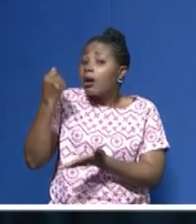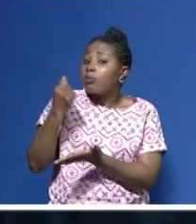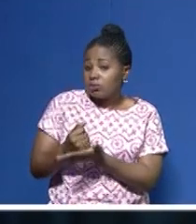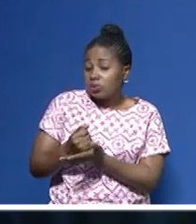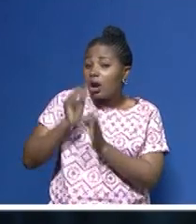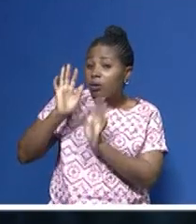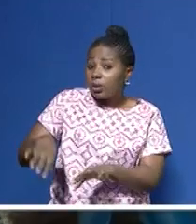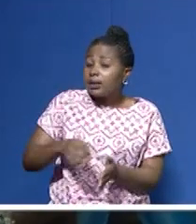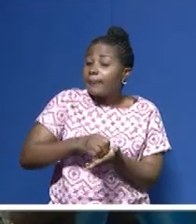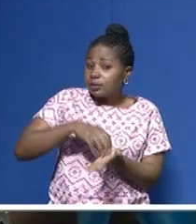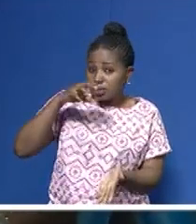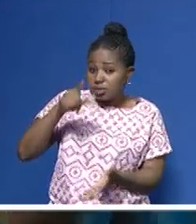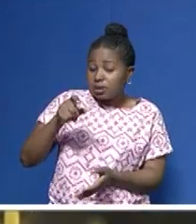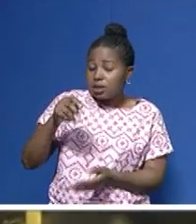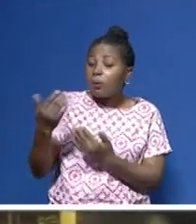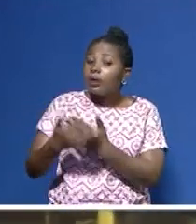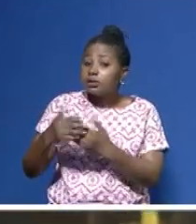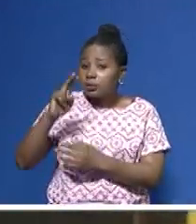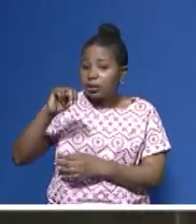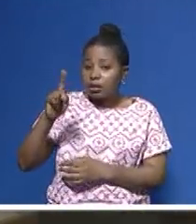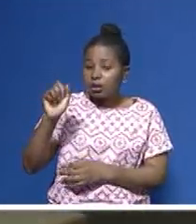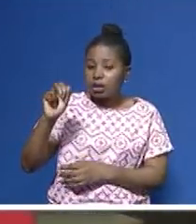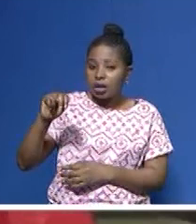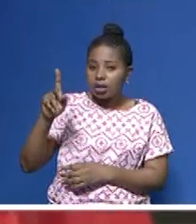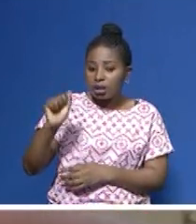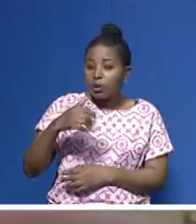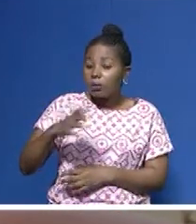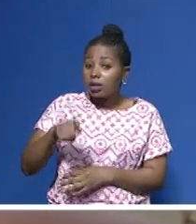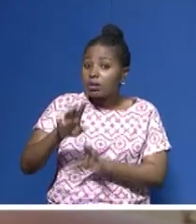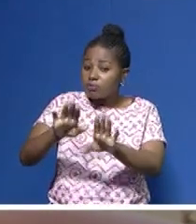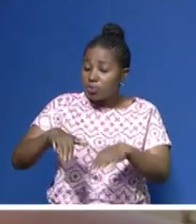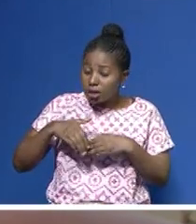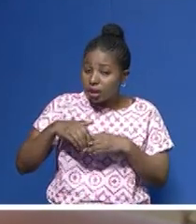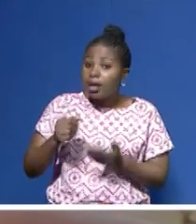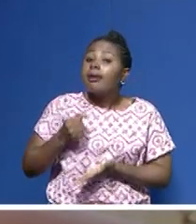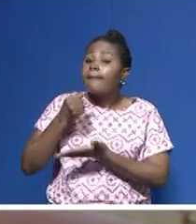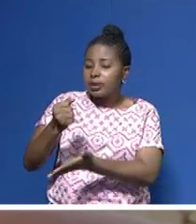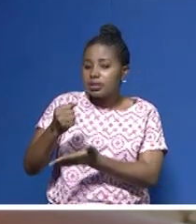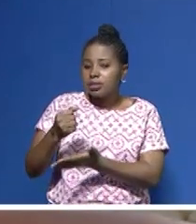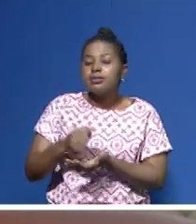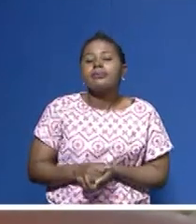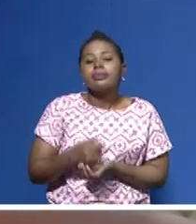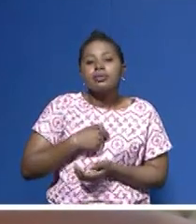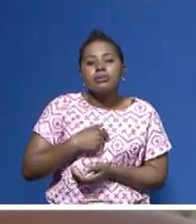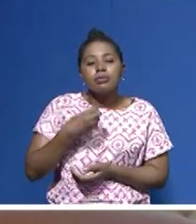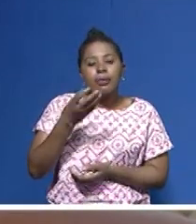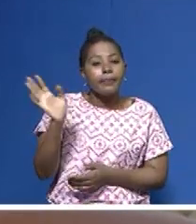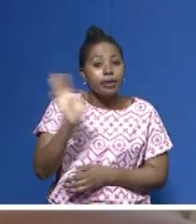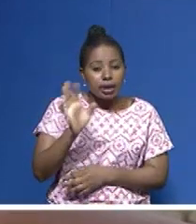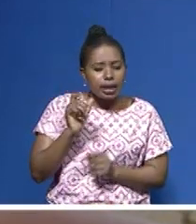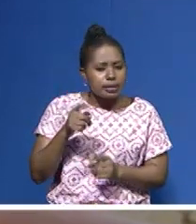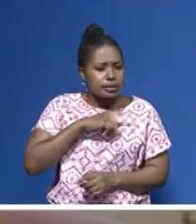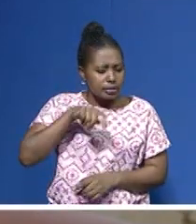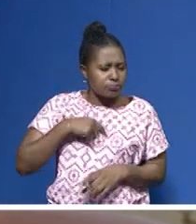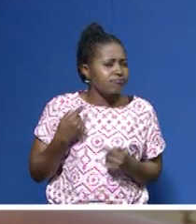ya wananchi wa jimbo la Ndanda kipindi hiki cha kuelekea bunge la bajeti. Tunamtakia kila laheri, lakini